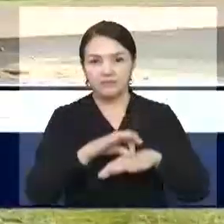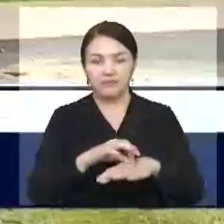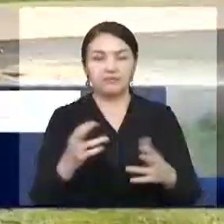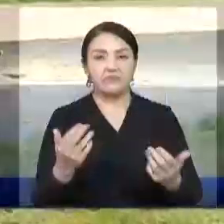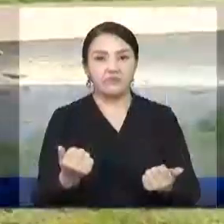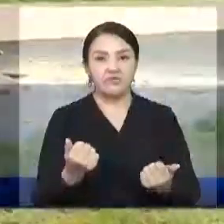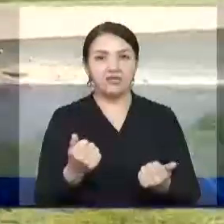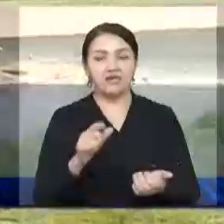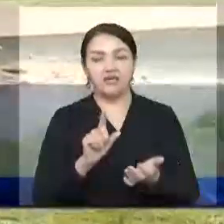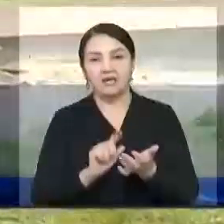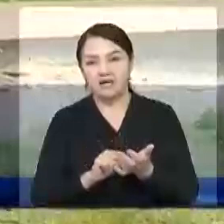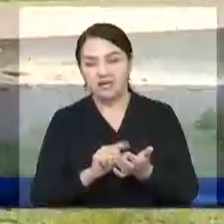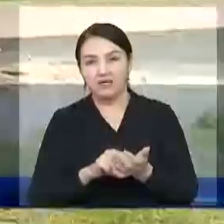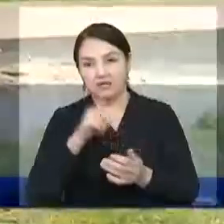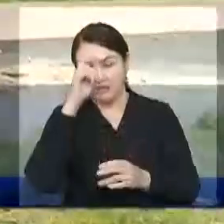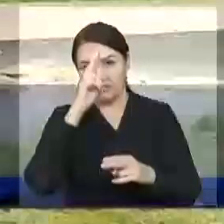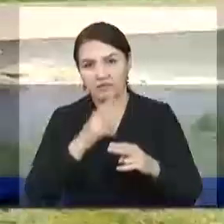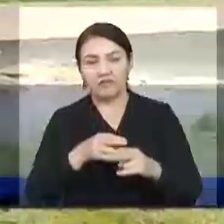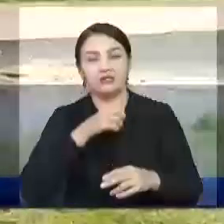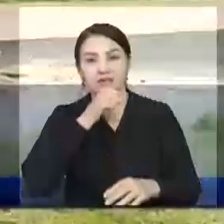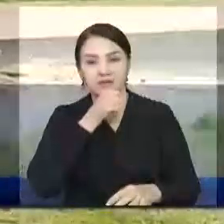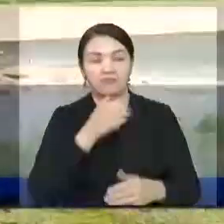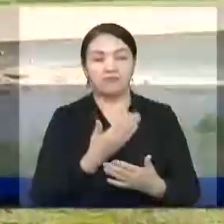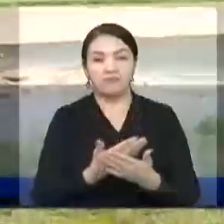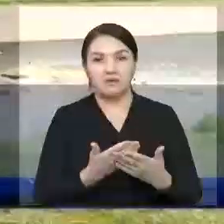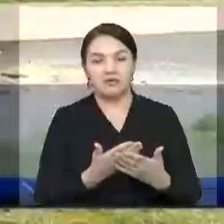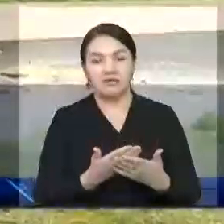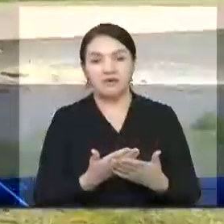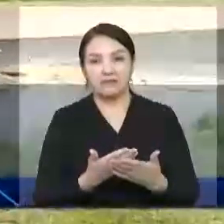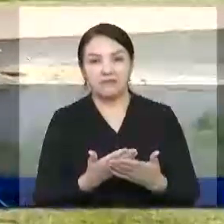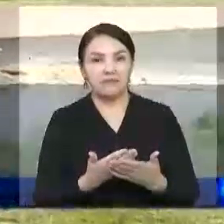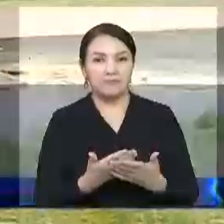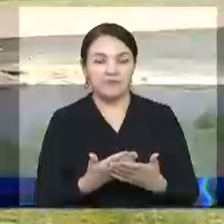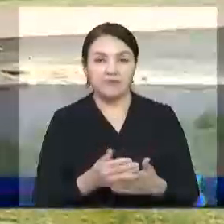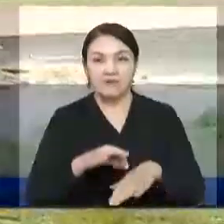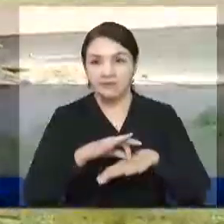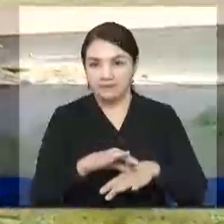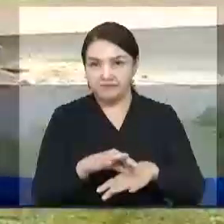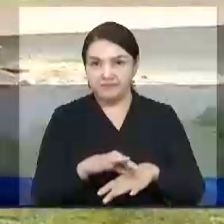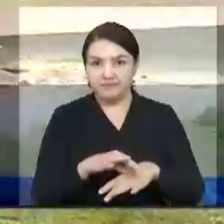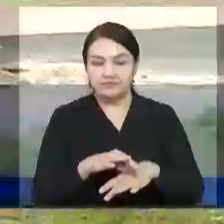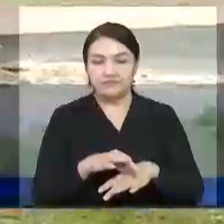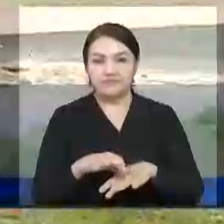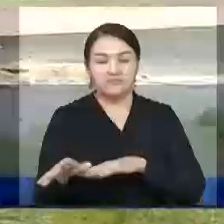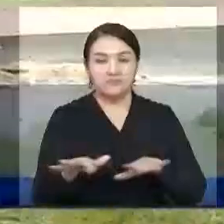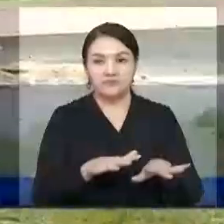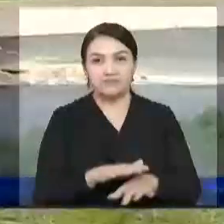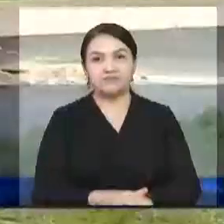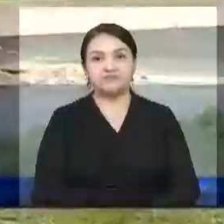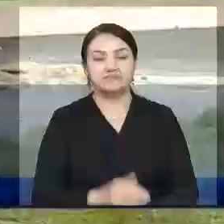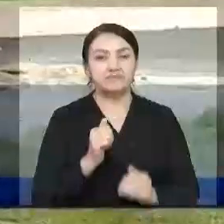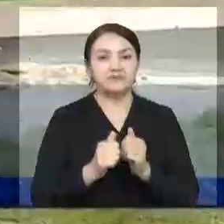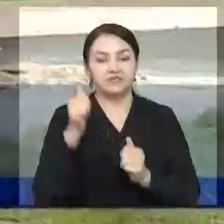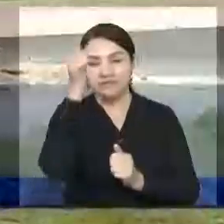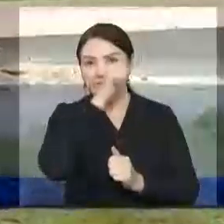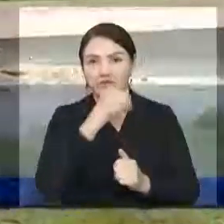осы ардагер ағаларымыздың, аталарымыздың, ақсақалдар төрелігінің ұйымдастыруымен ұйымдастырылатын шара. Жылда